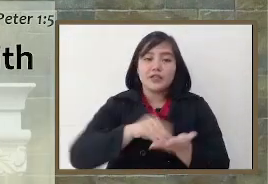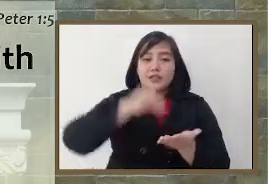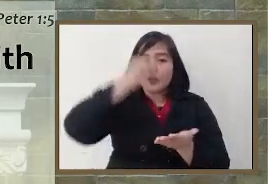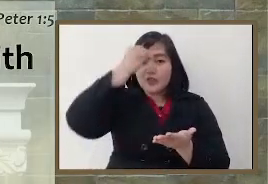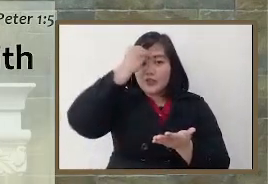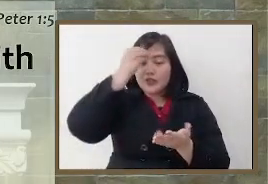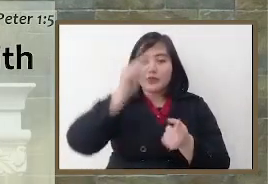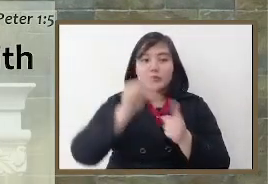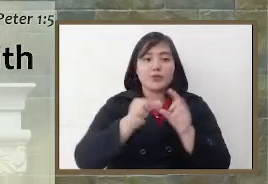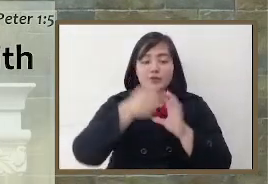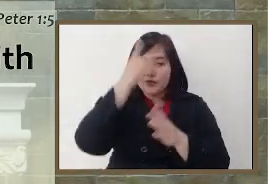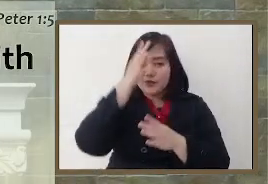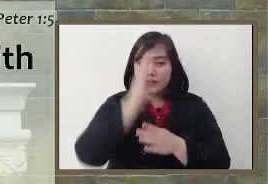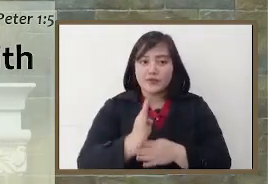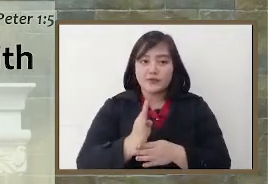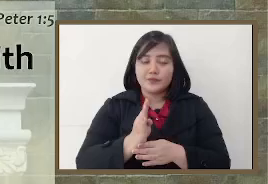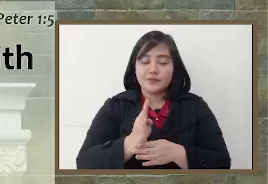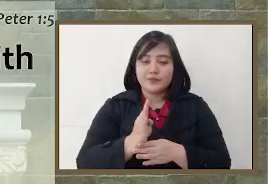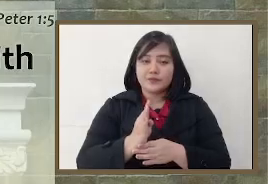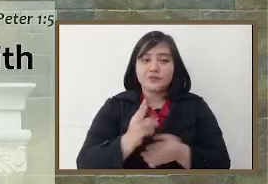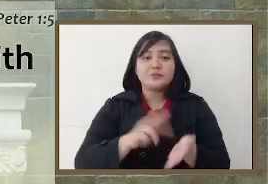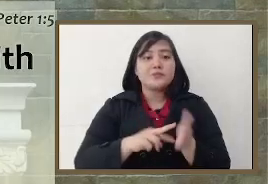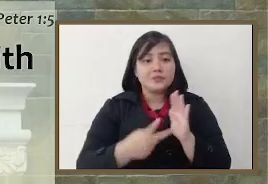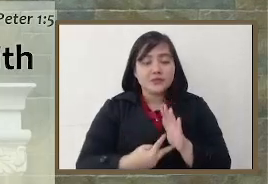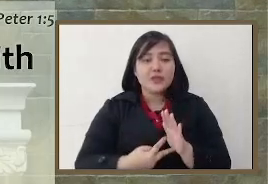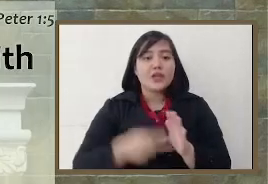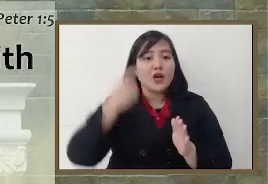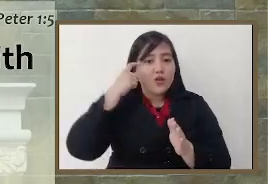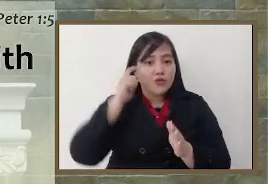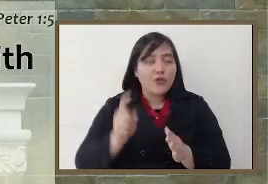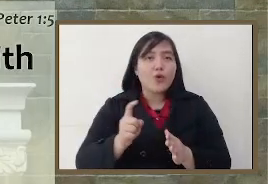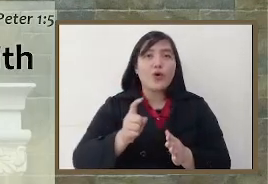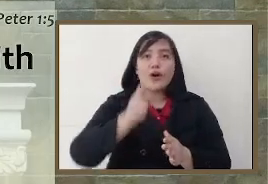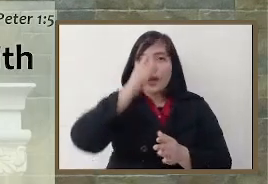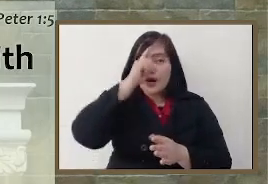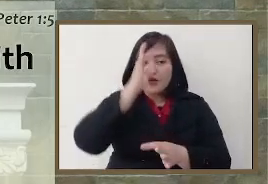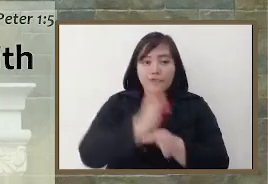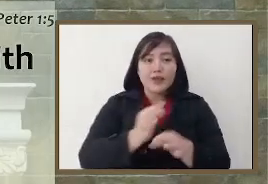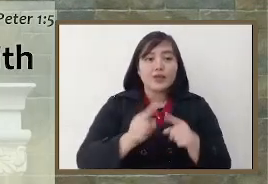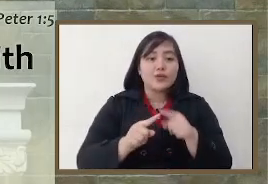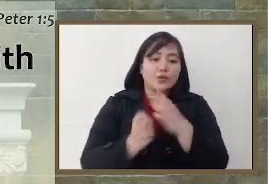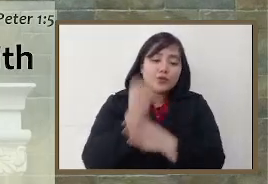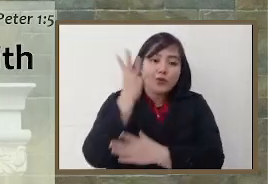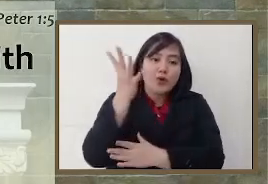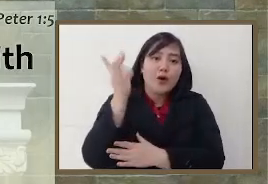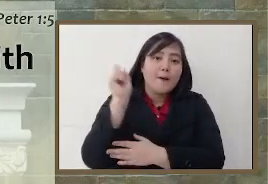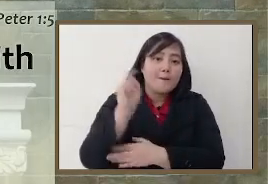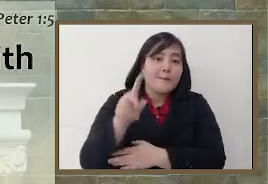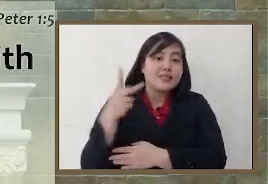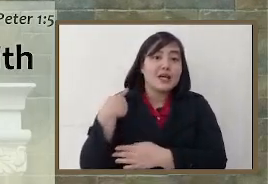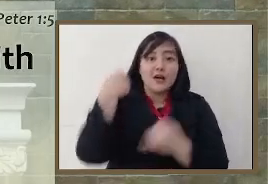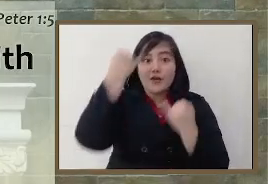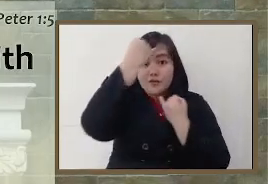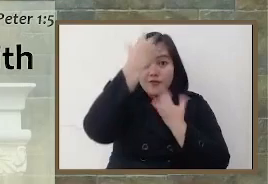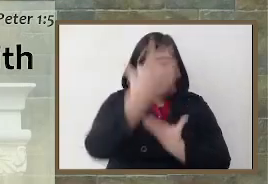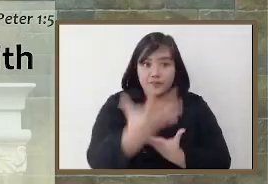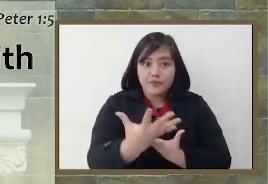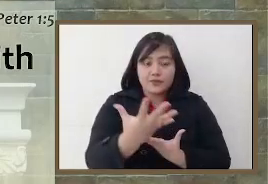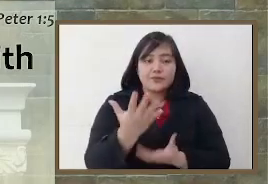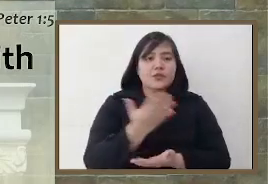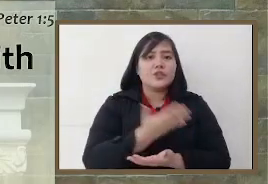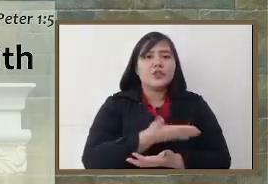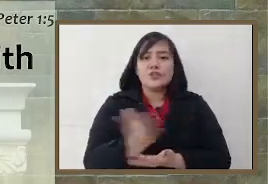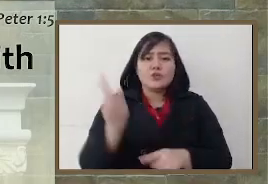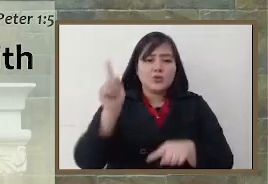In order for your faith to grow, you must be informed. Listen, you cannot grow beyond what